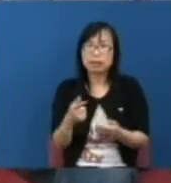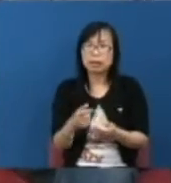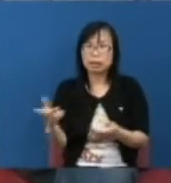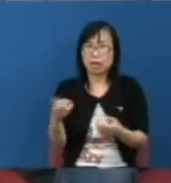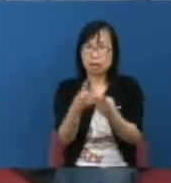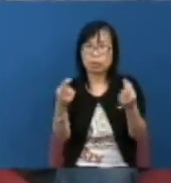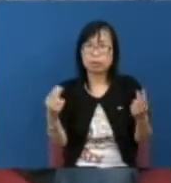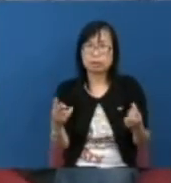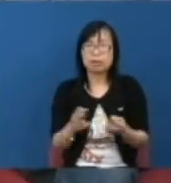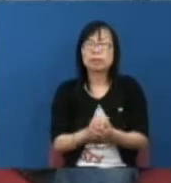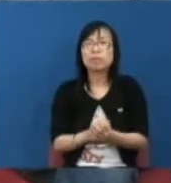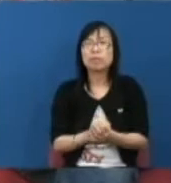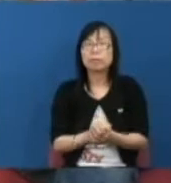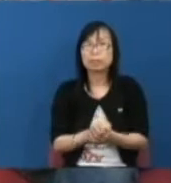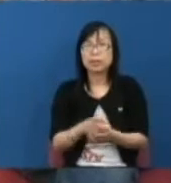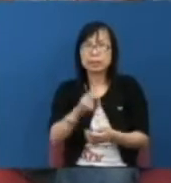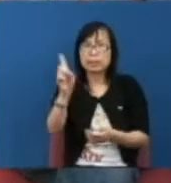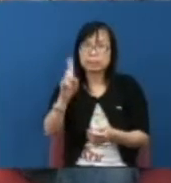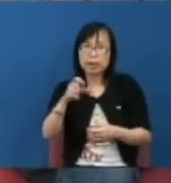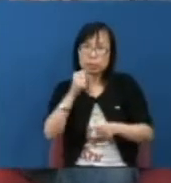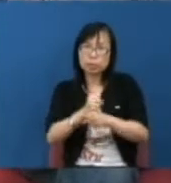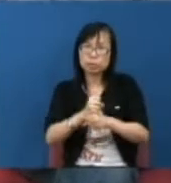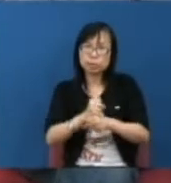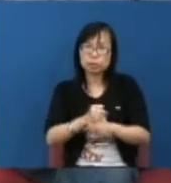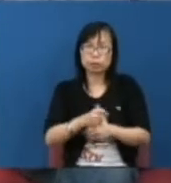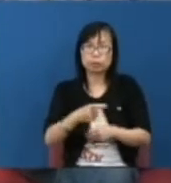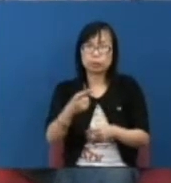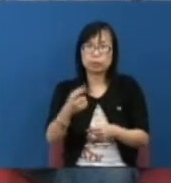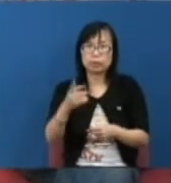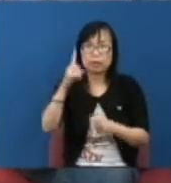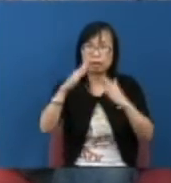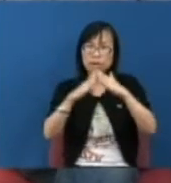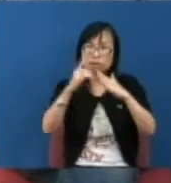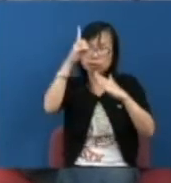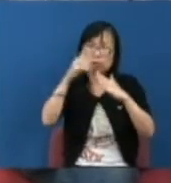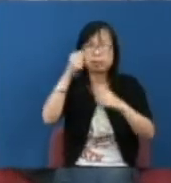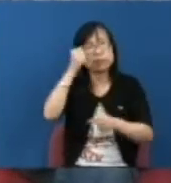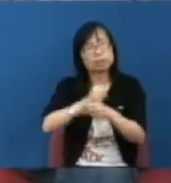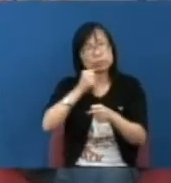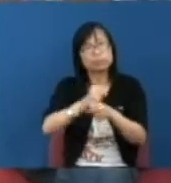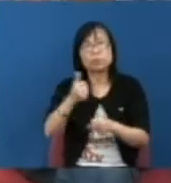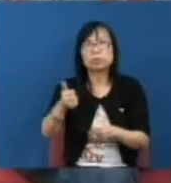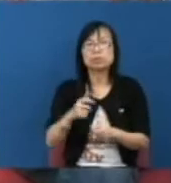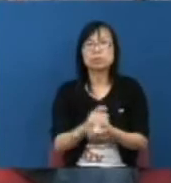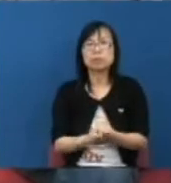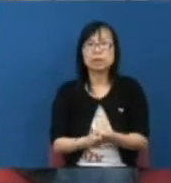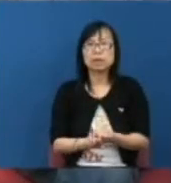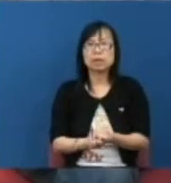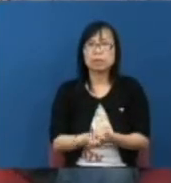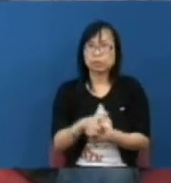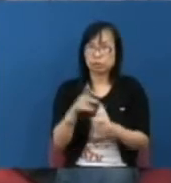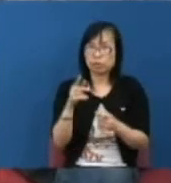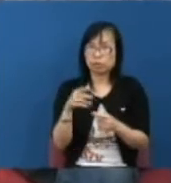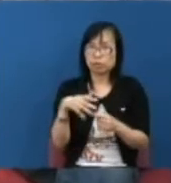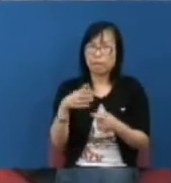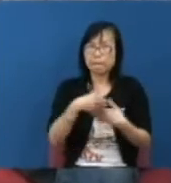色又係一個大潮流嘅世界，點解唔爭取呢啲僅有嘅天台面積去做呢樣嘢？因為應該係盡量利用添，即